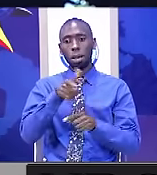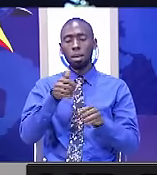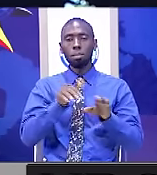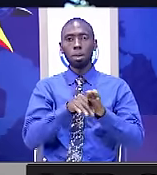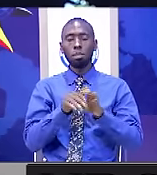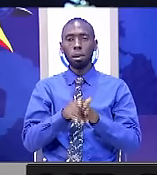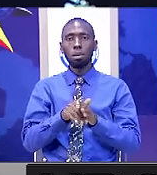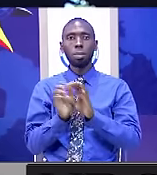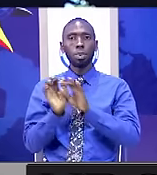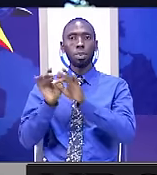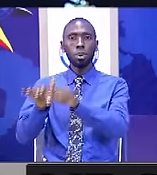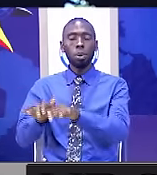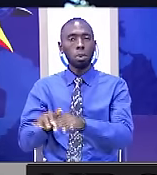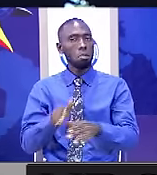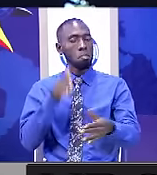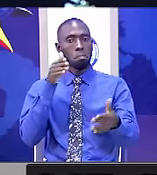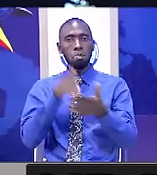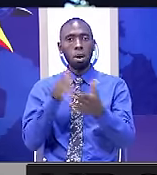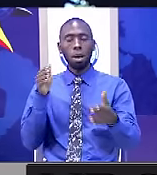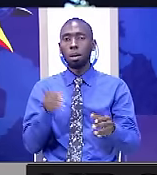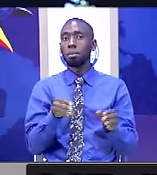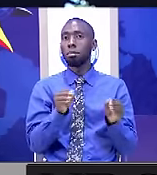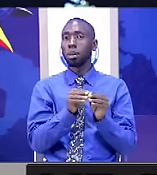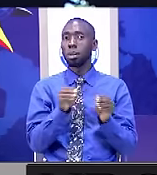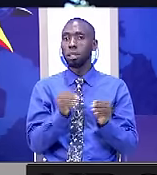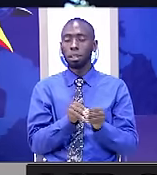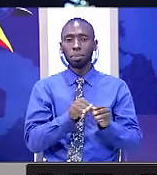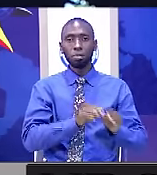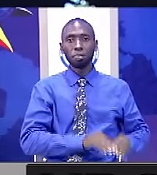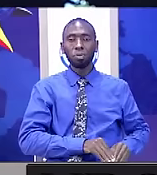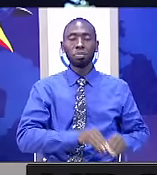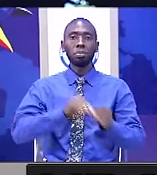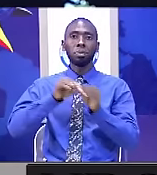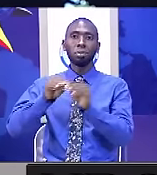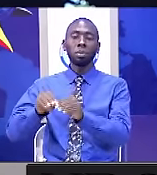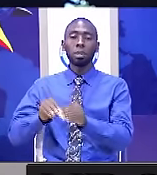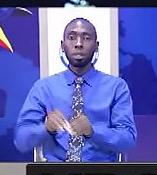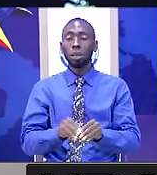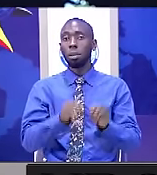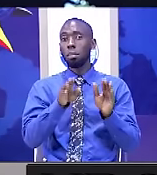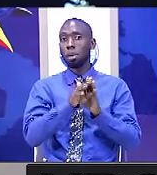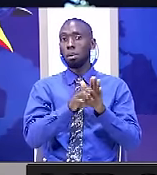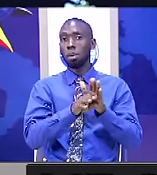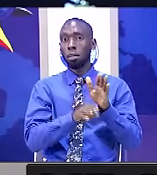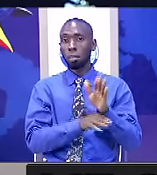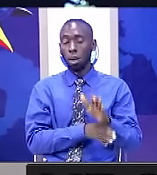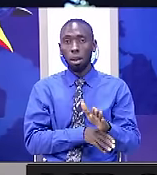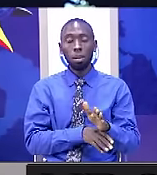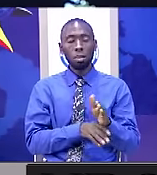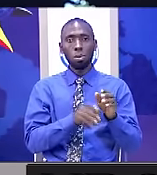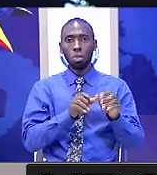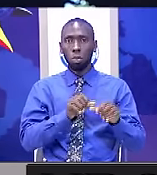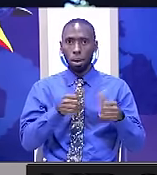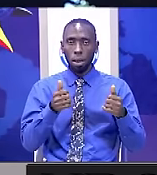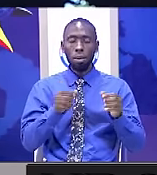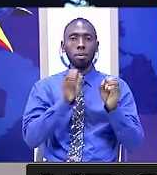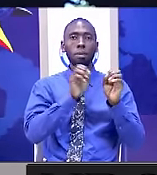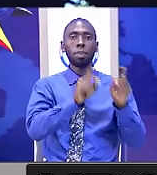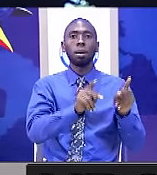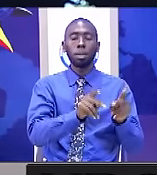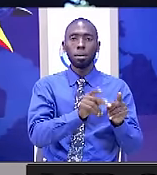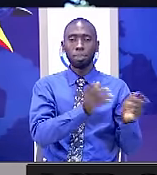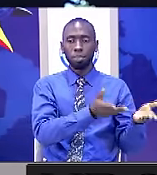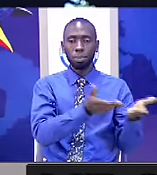tekisobose nga kitegeezeddwa nti ensisinkano eyo eyongezeddwayo okutuusa ng'enteekateeka ezimala zikoleddwa